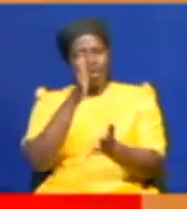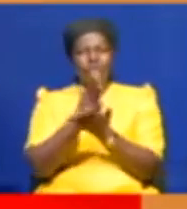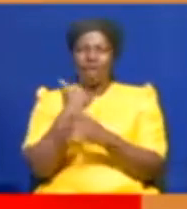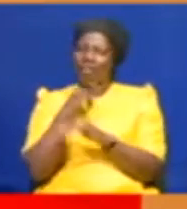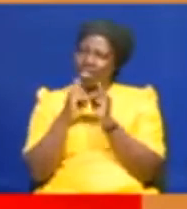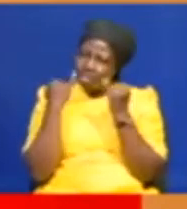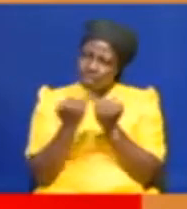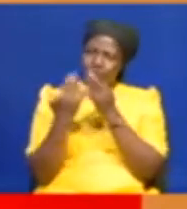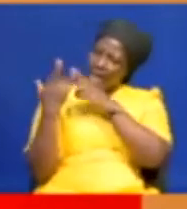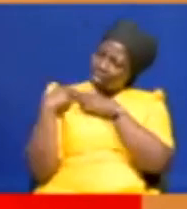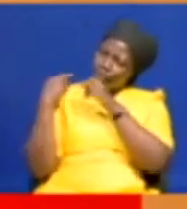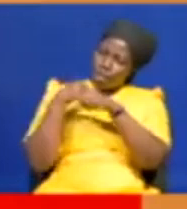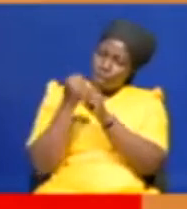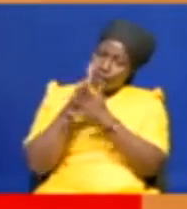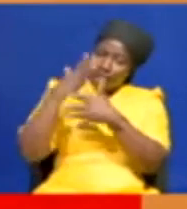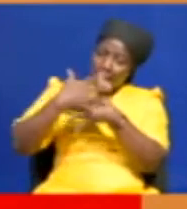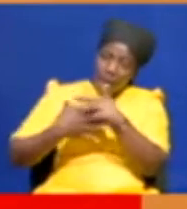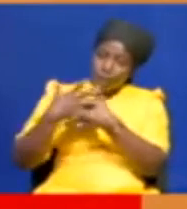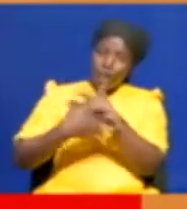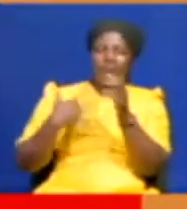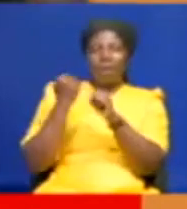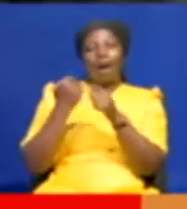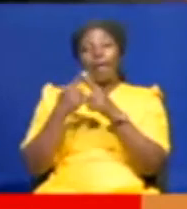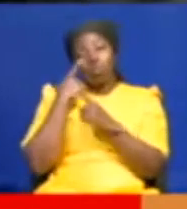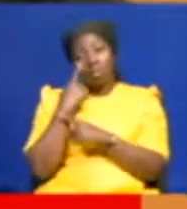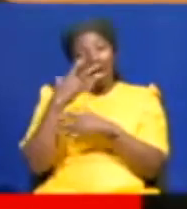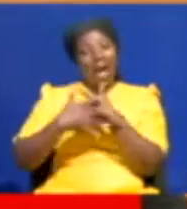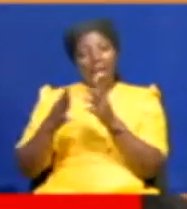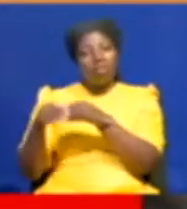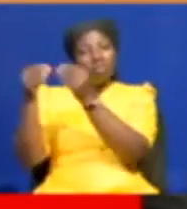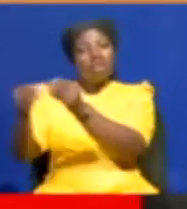kuhakikisha hizo server zinafanya kazi. Lakini sasa tunaona ile server inapewa kampuni ya kibinafsi.